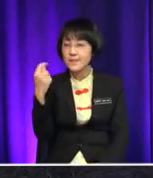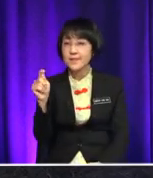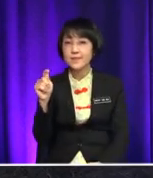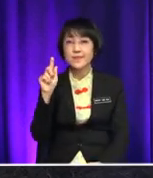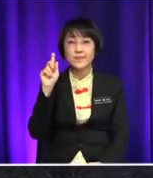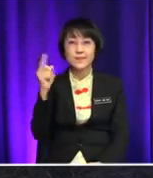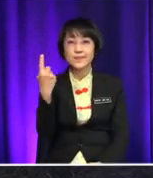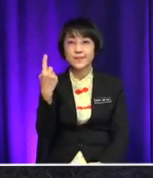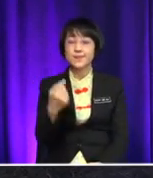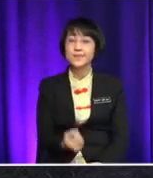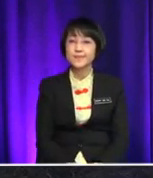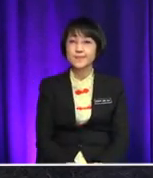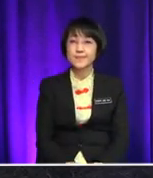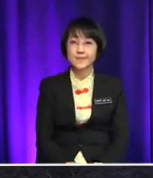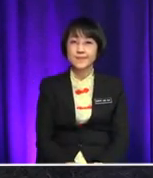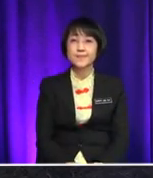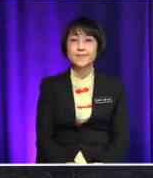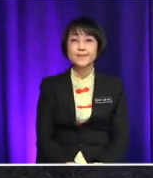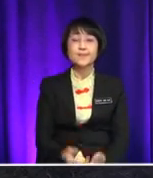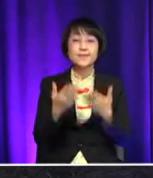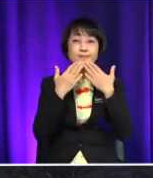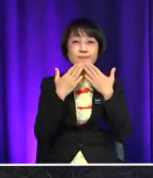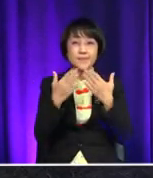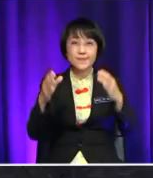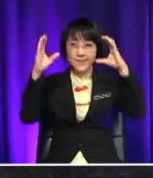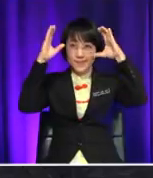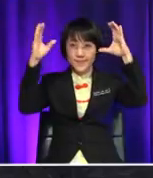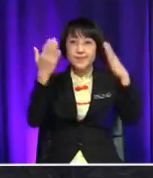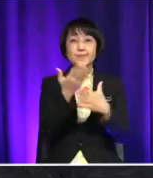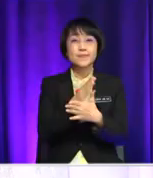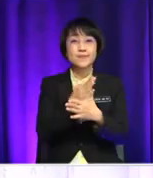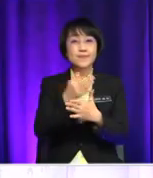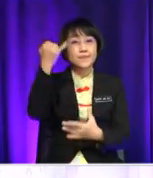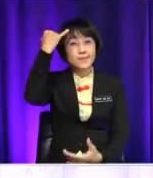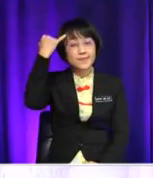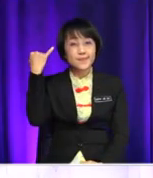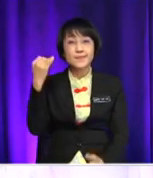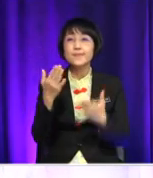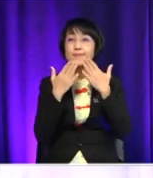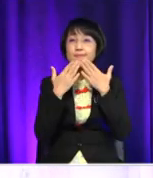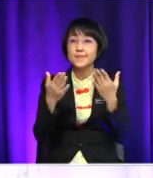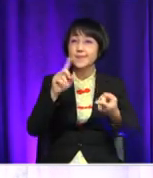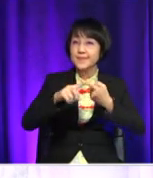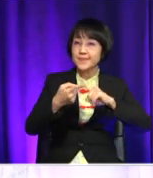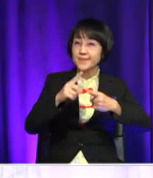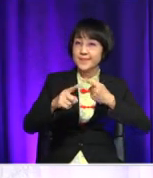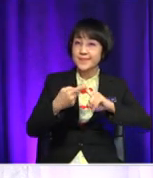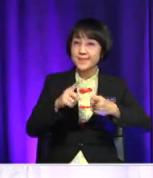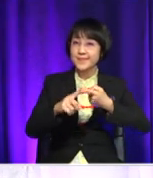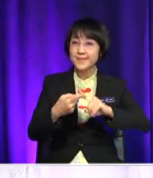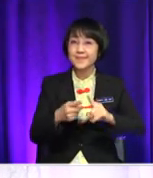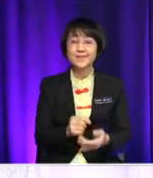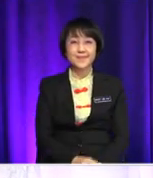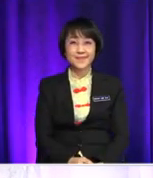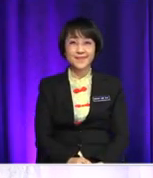berada di ujung jari Terima kasih banyak Cikgu atas ilmu pada hari ini Terima kasih kawan-kawan baru saja di dalam kalian tak lupa